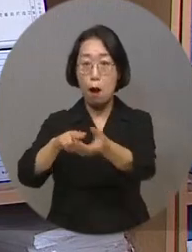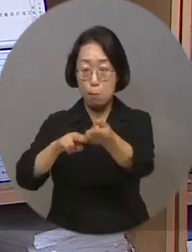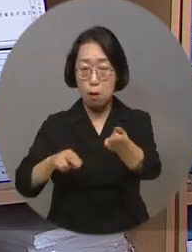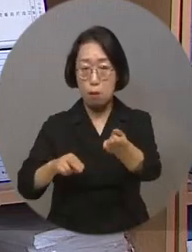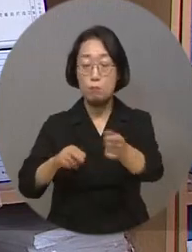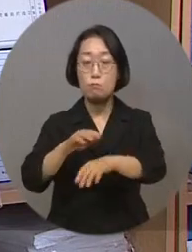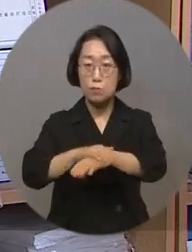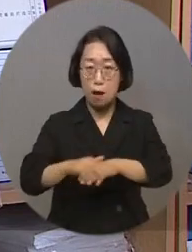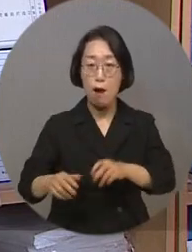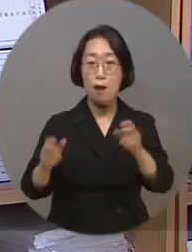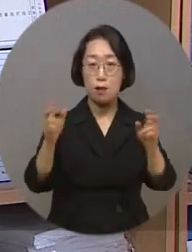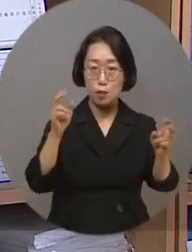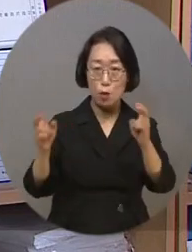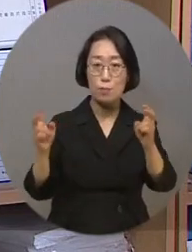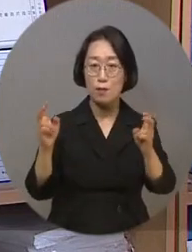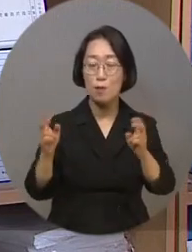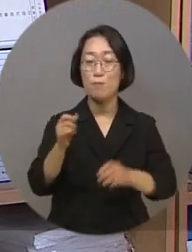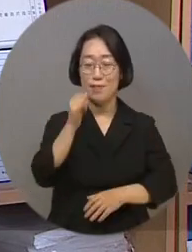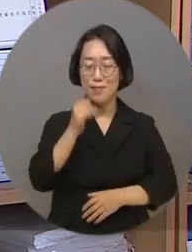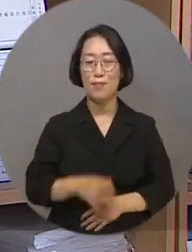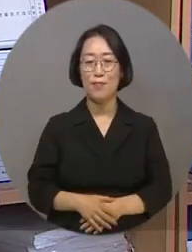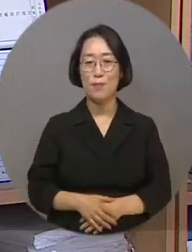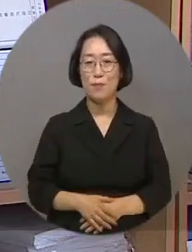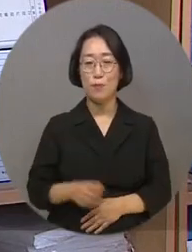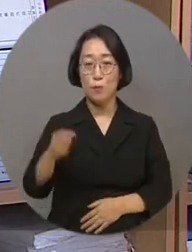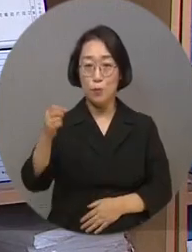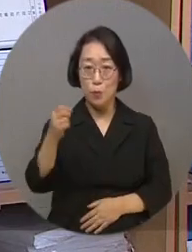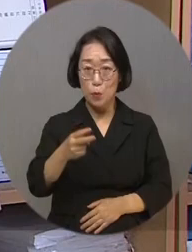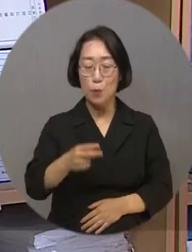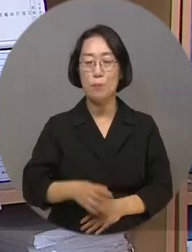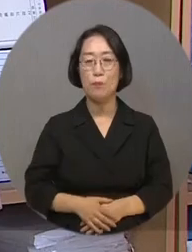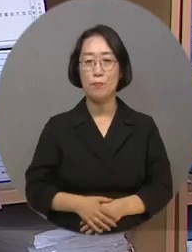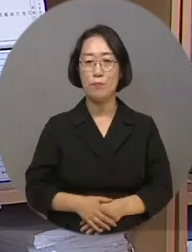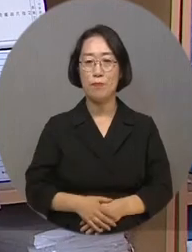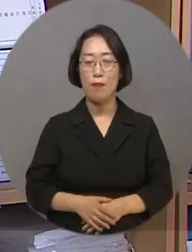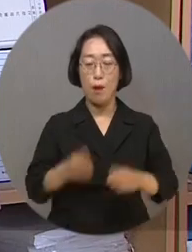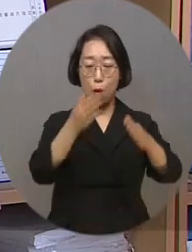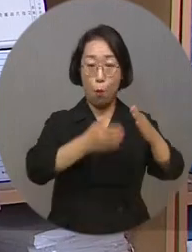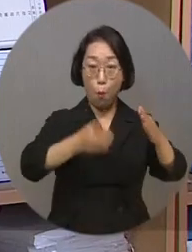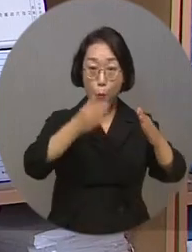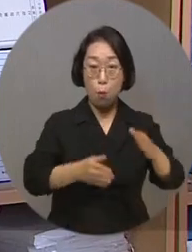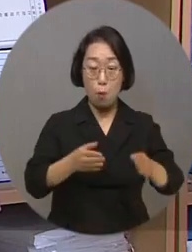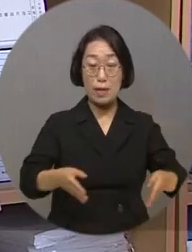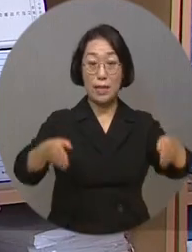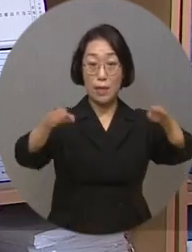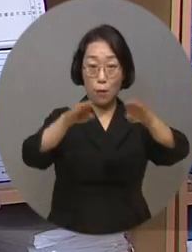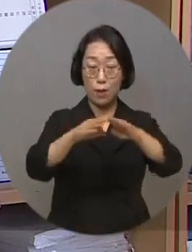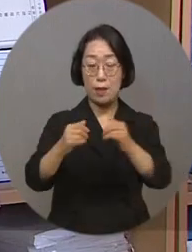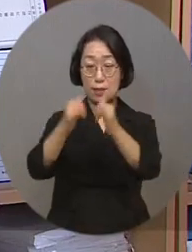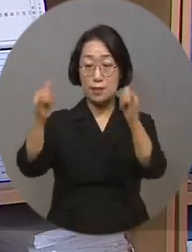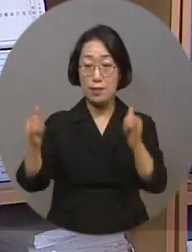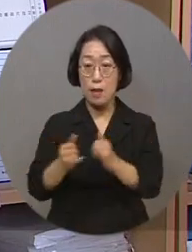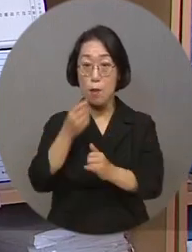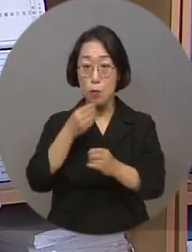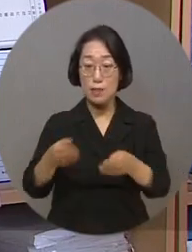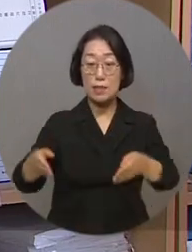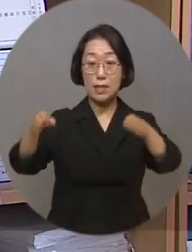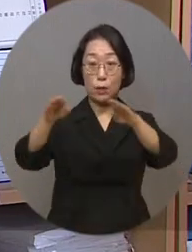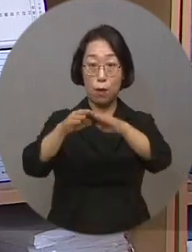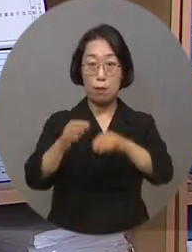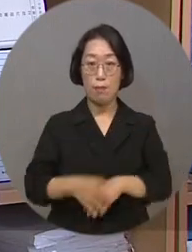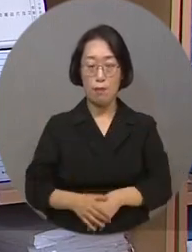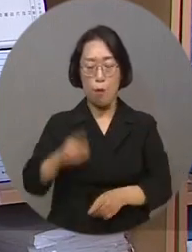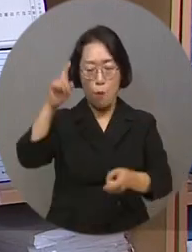많이 있다라는 부분들을 좀 말씀드리고 싶고요. 뭐 또 공공기관이라든가 또 사회복지기관이라든가 이런 데서는